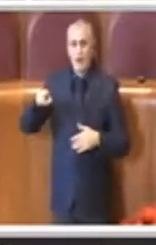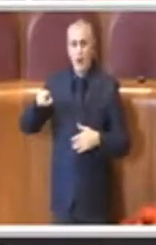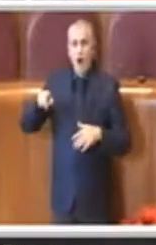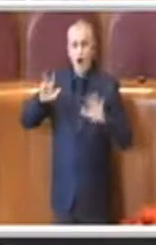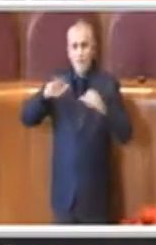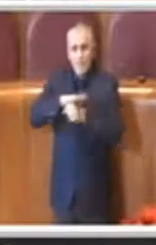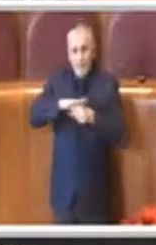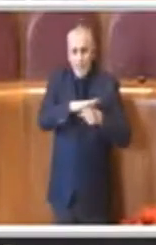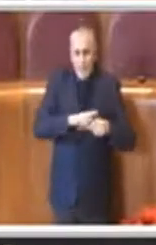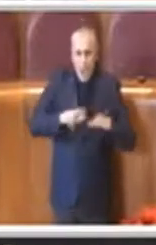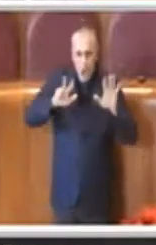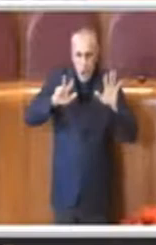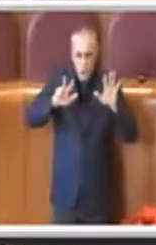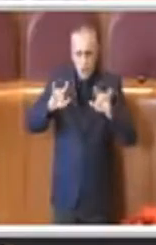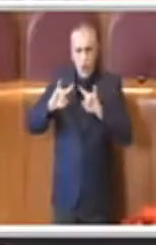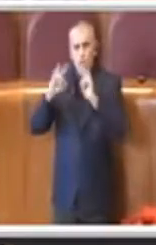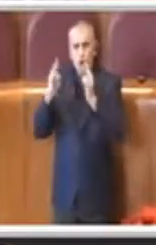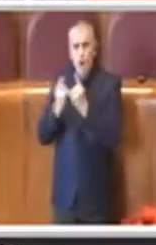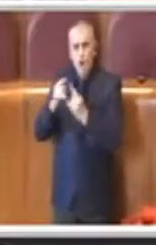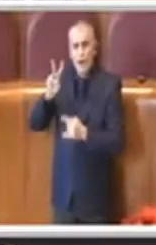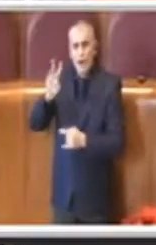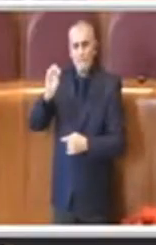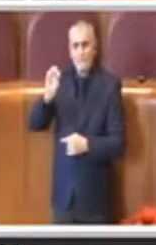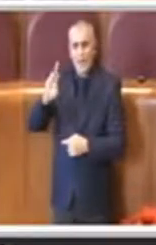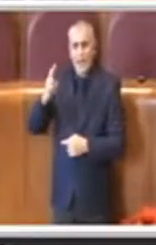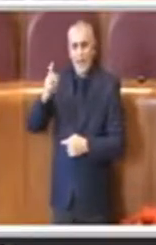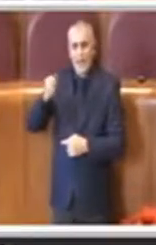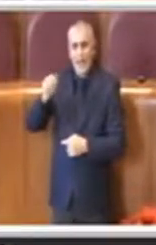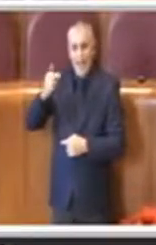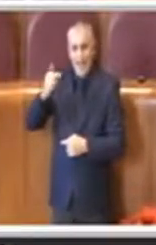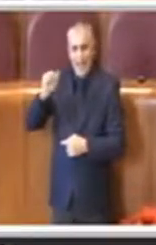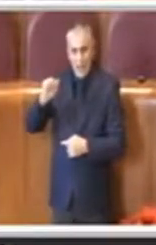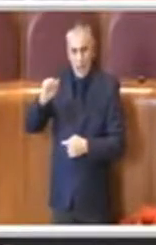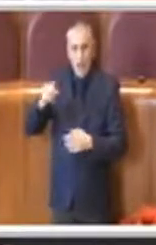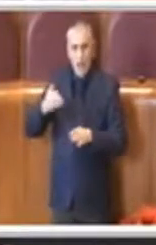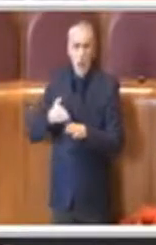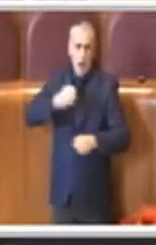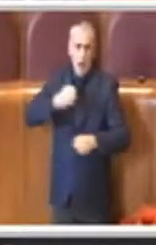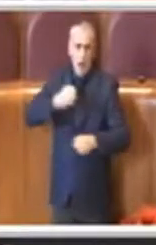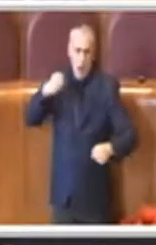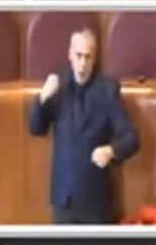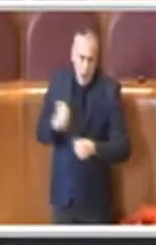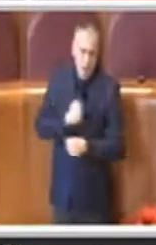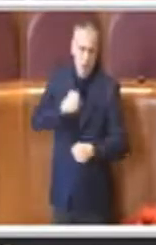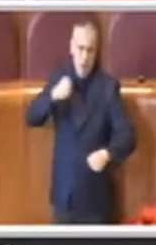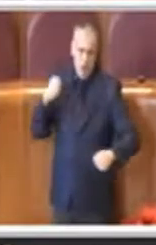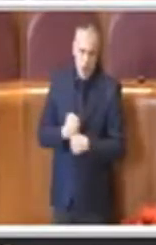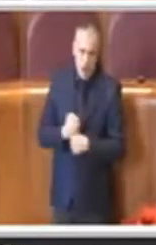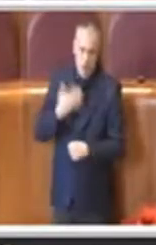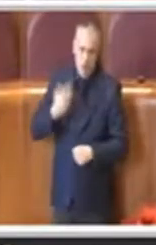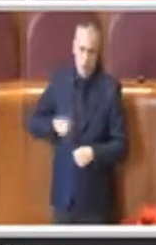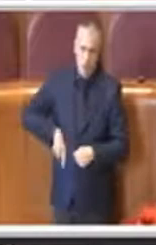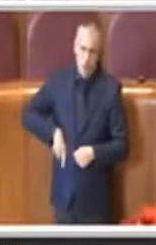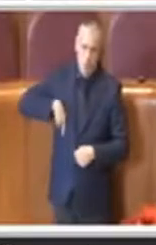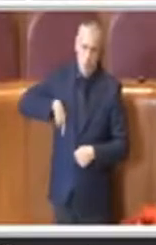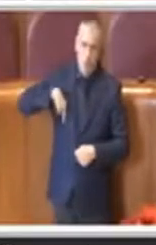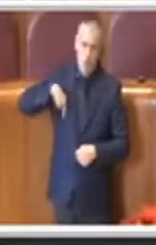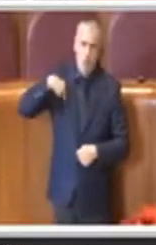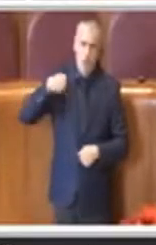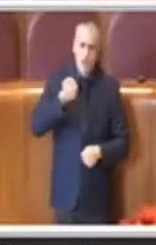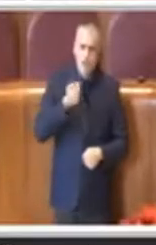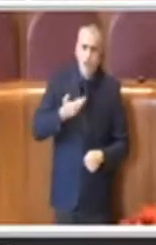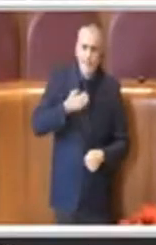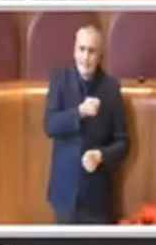Vergata, grazie quindi ad un lunghissimo lavoro di censimento, di istruttoria, con